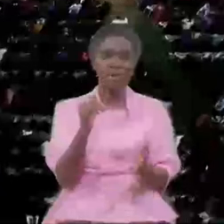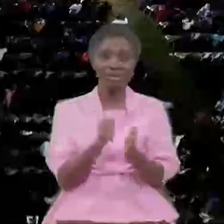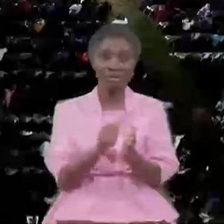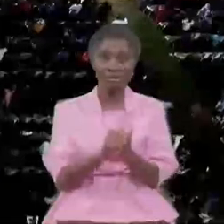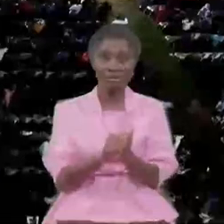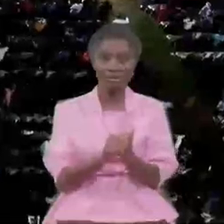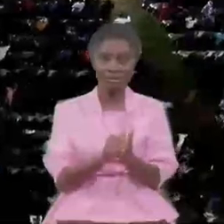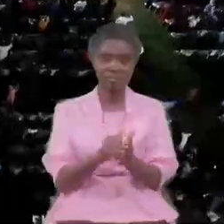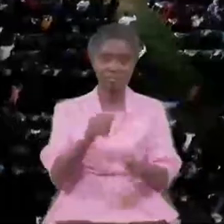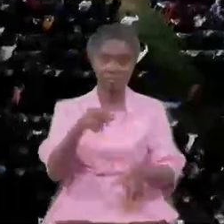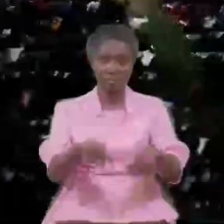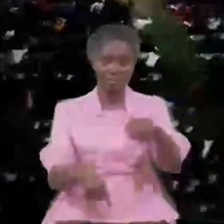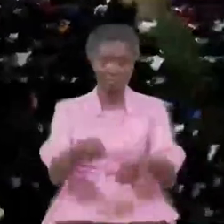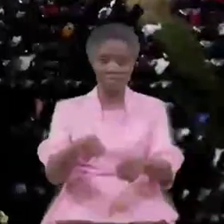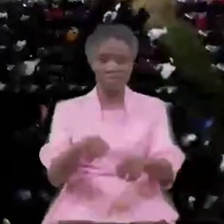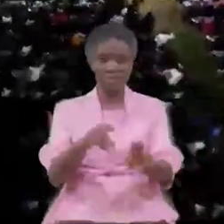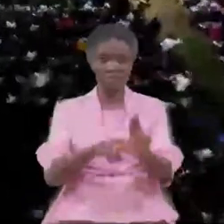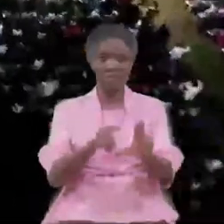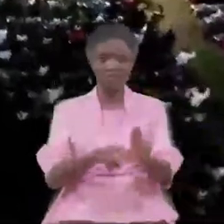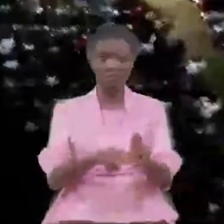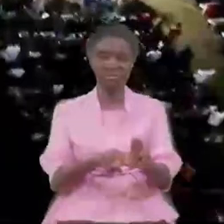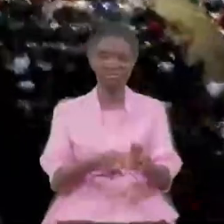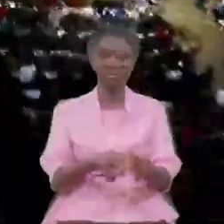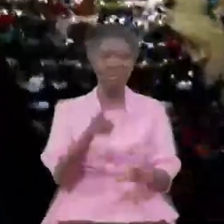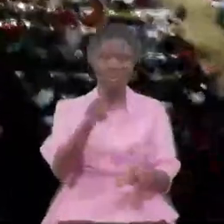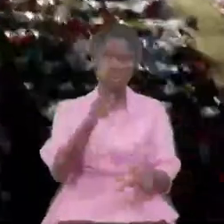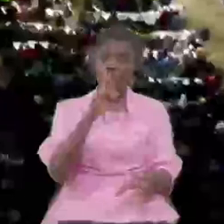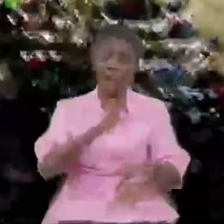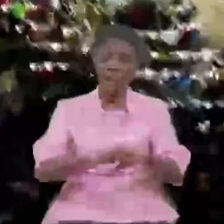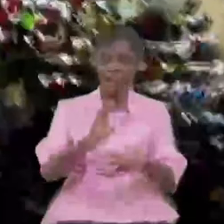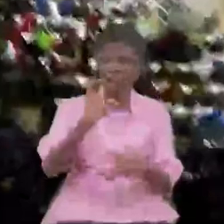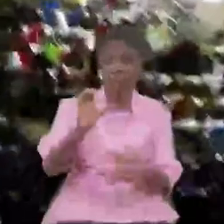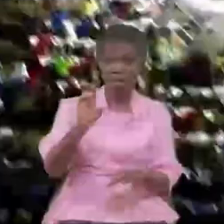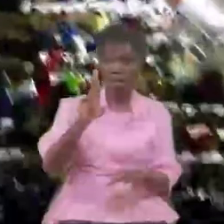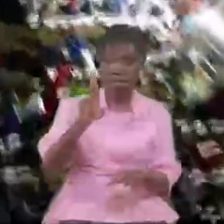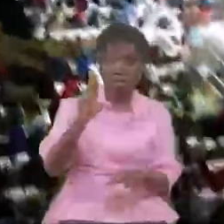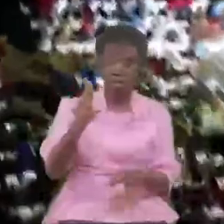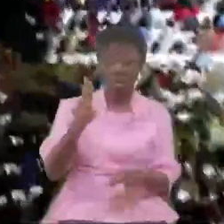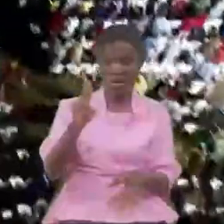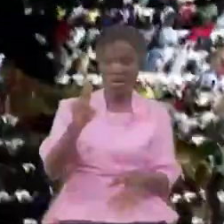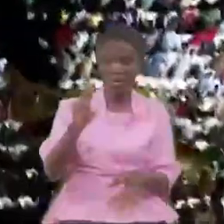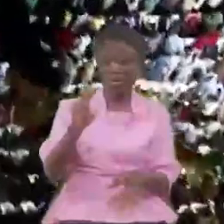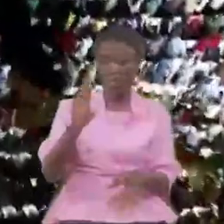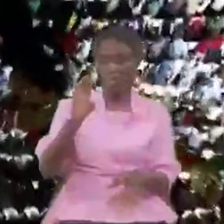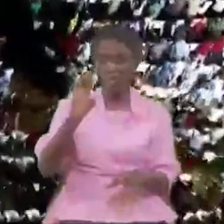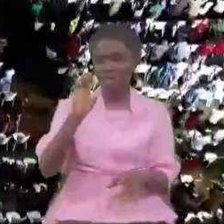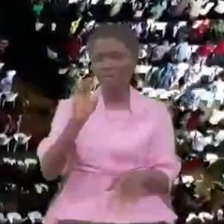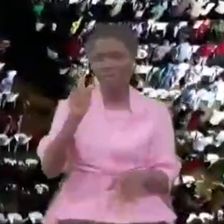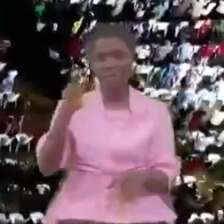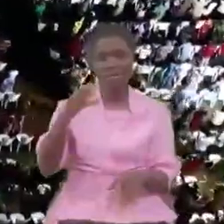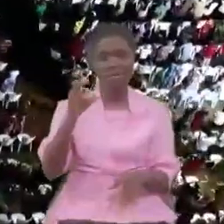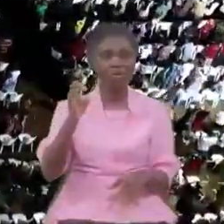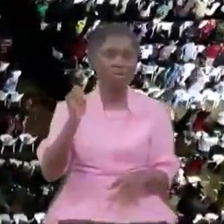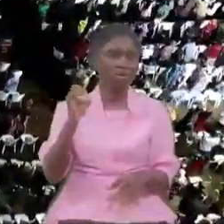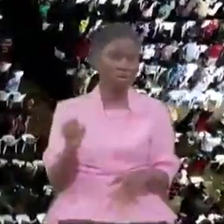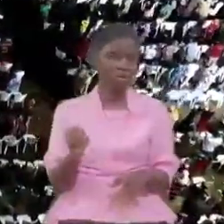à béquille. C'est vous qui tenez les béquilles. Lorsque le nom de Jésus